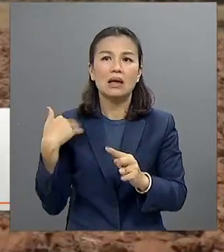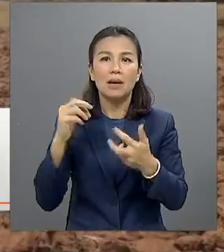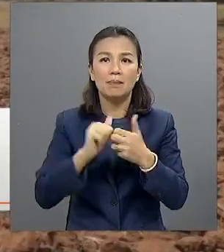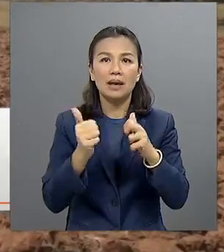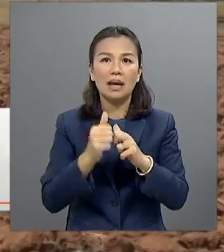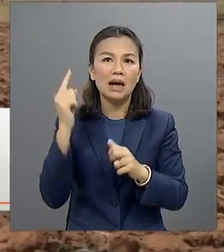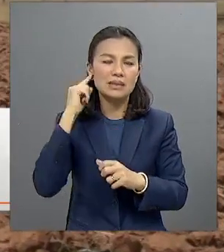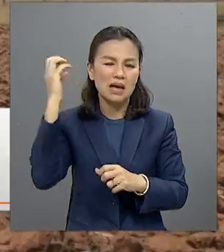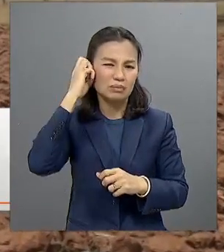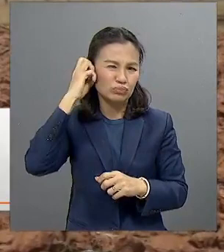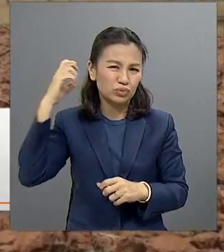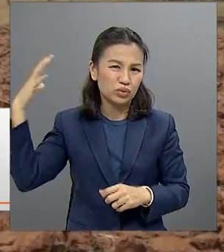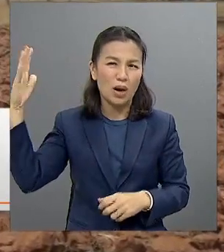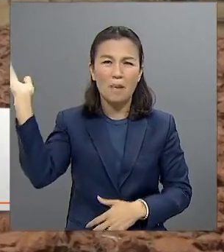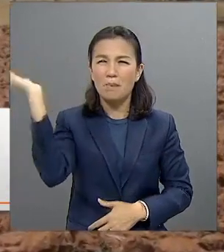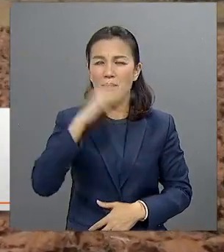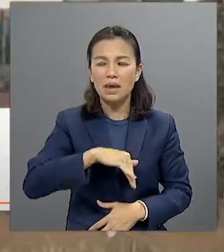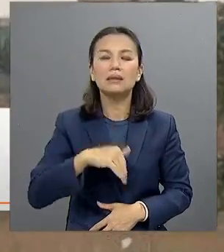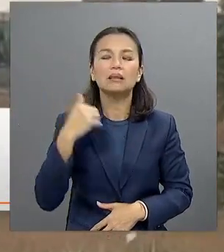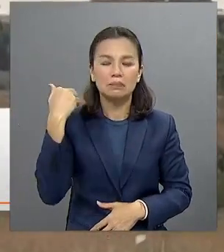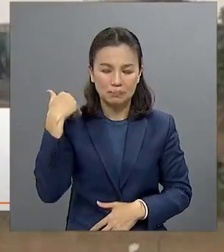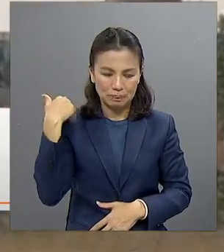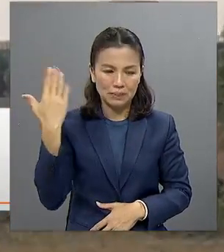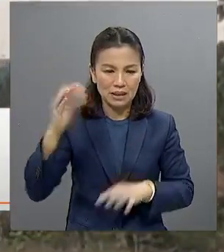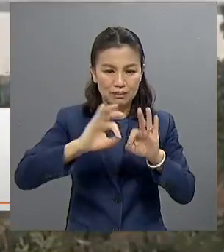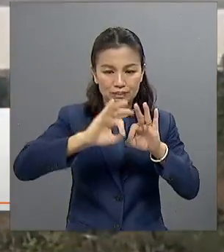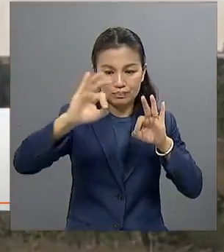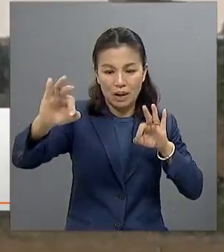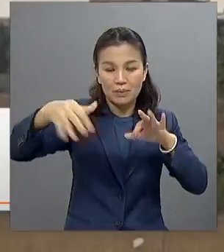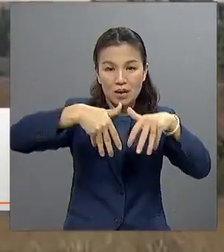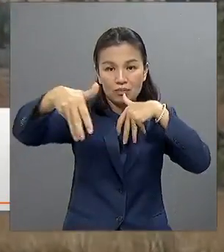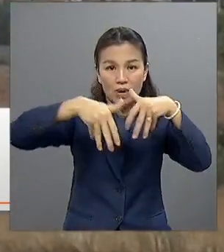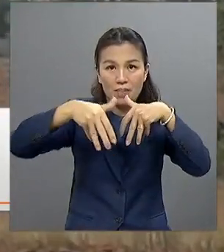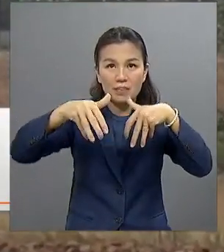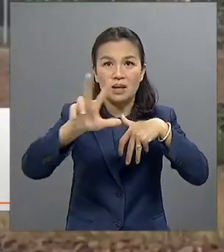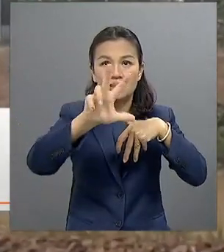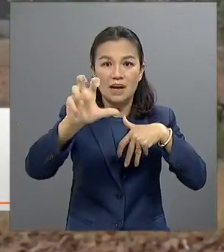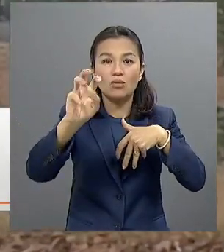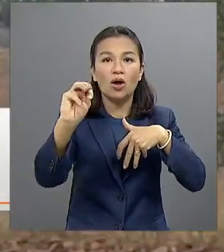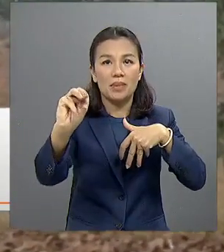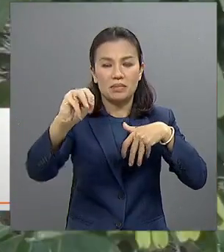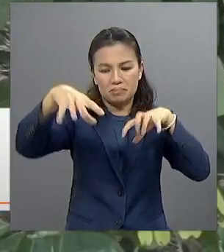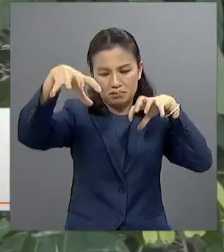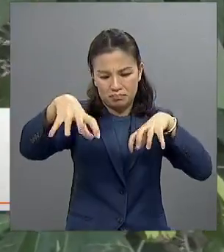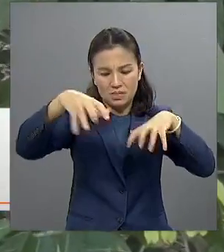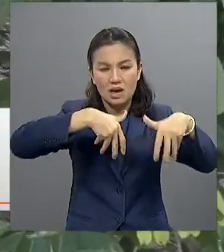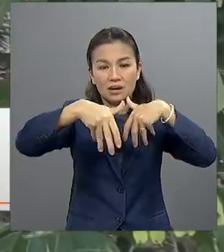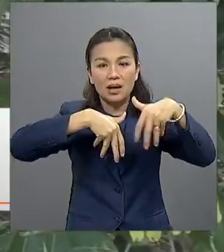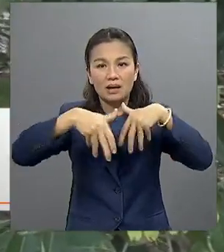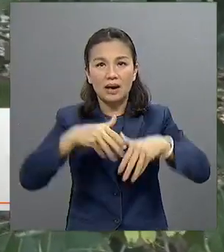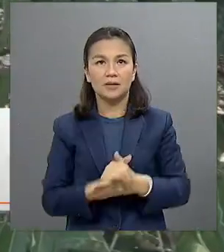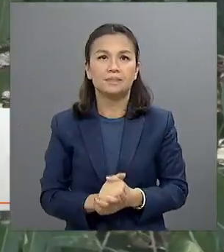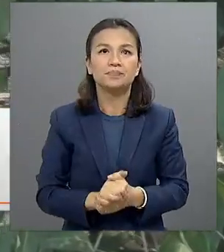ก็เหม็นจากโรงงานน้ำตาลที่อยู่ห่างจากหมู่บ้านไป300เมตรเนี่ยละค่ะนางนิกรอ่อนคงเป็นชาวบ้าน